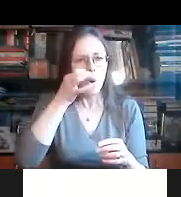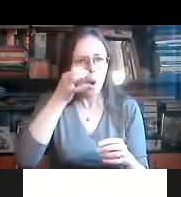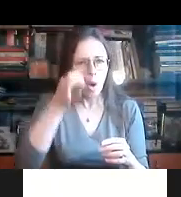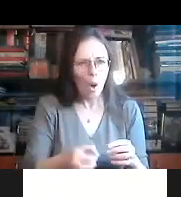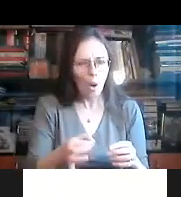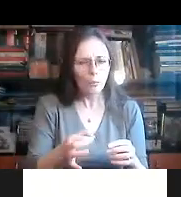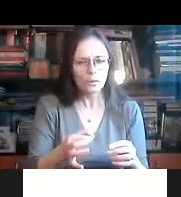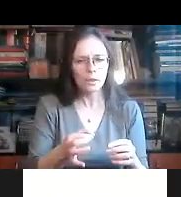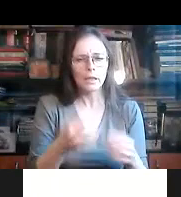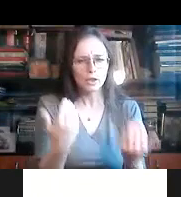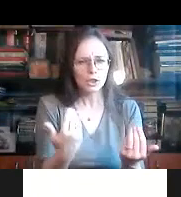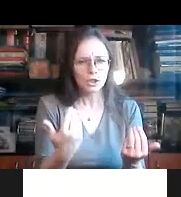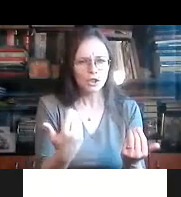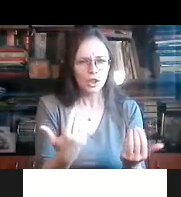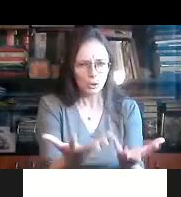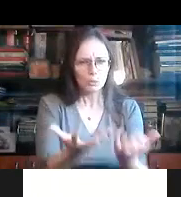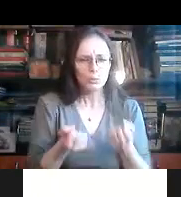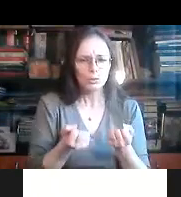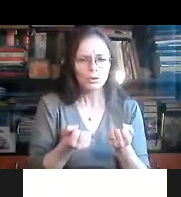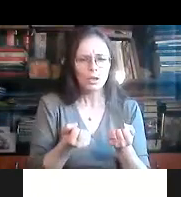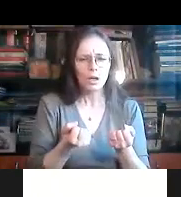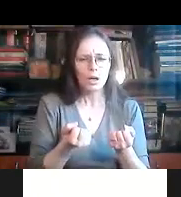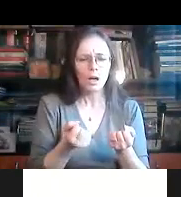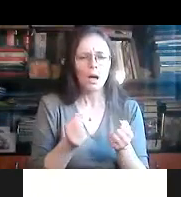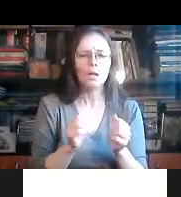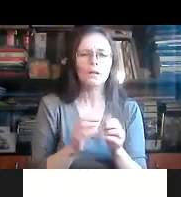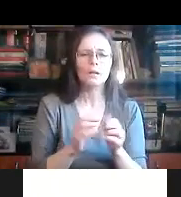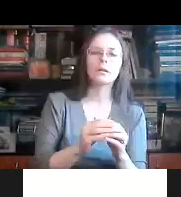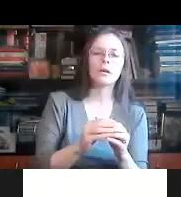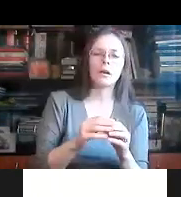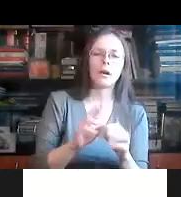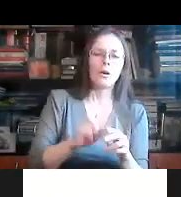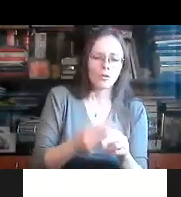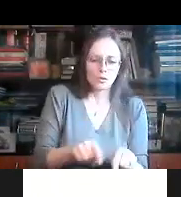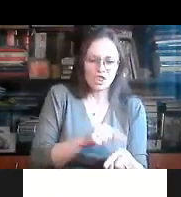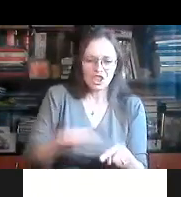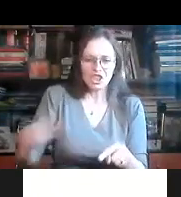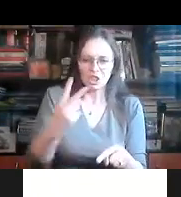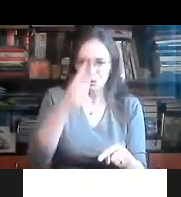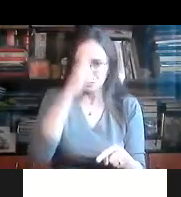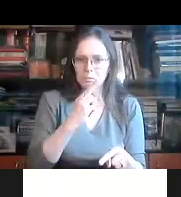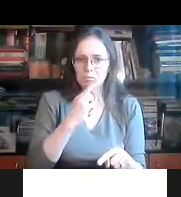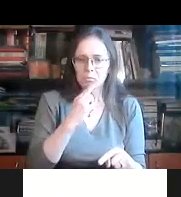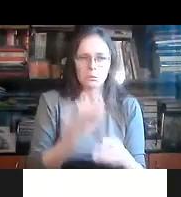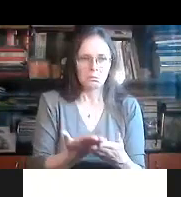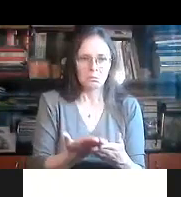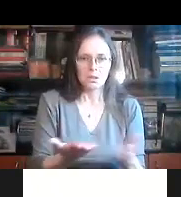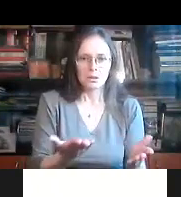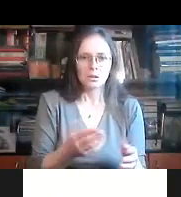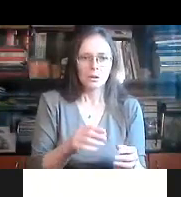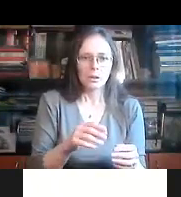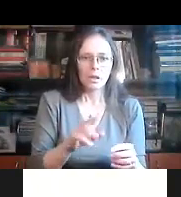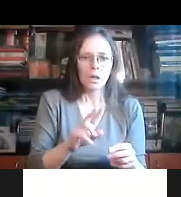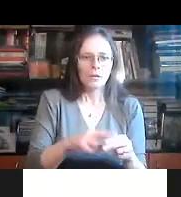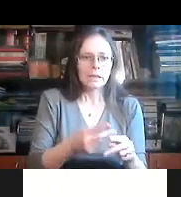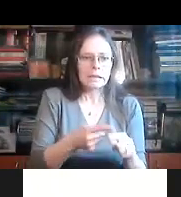бы получили на протяжении этих двух месяцев, он, в принципе, сводится к тому, что вот эта краткая форма, у меня тоже возникла